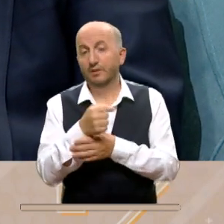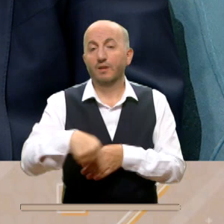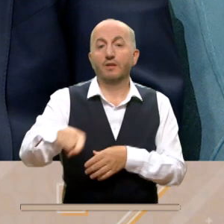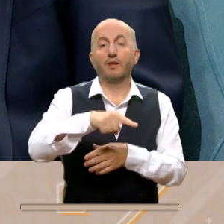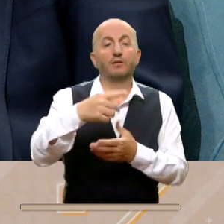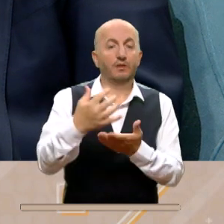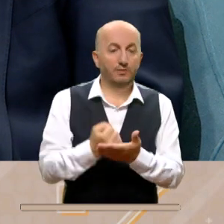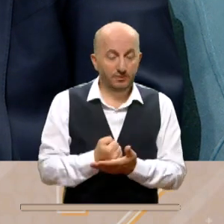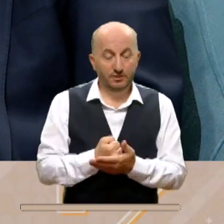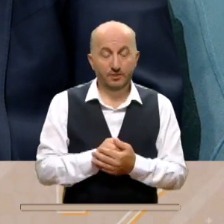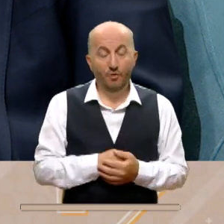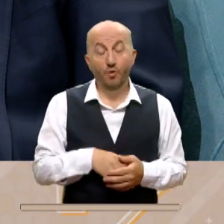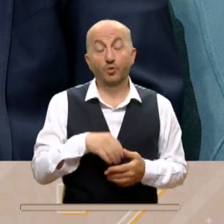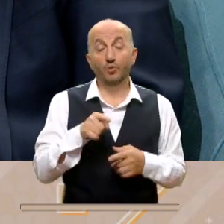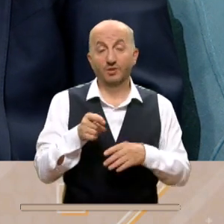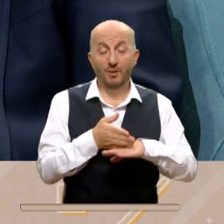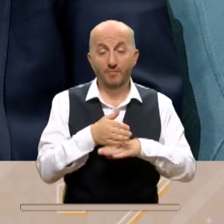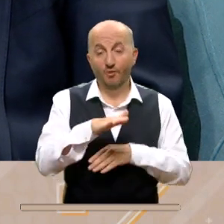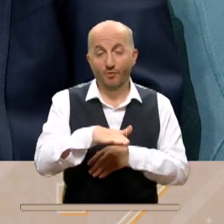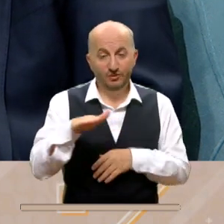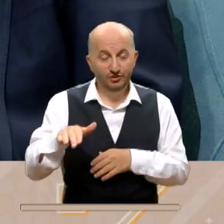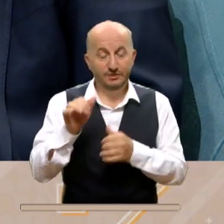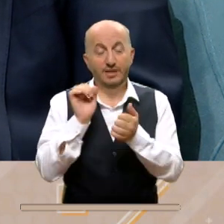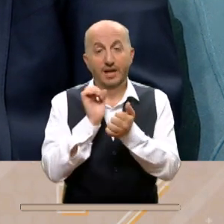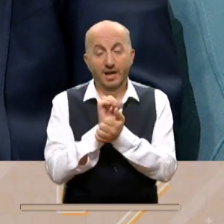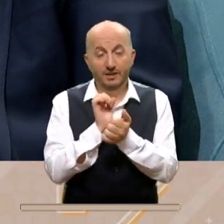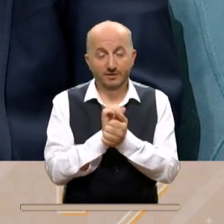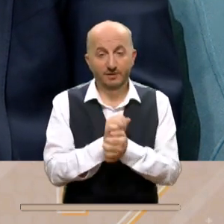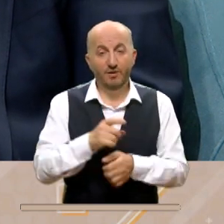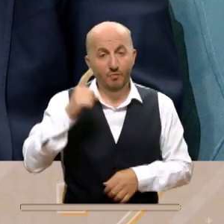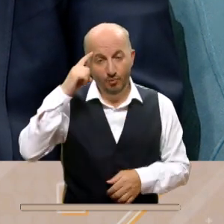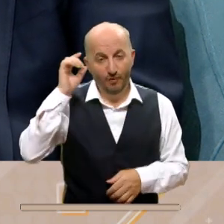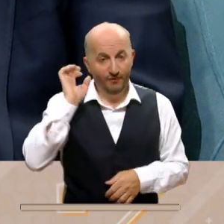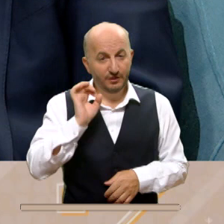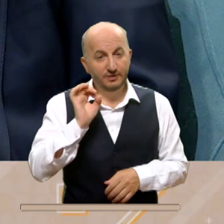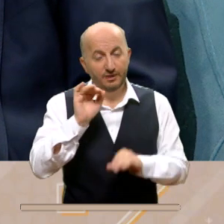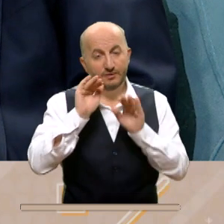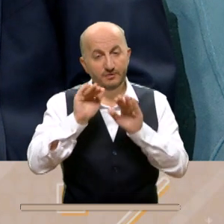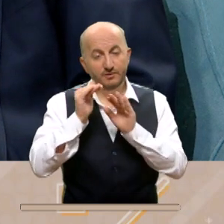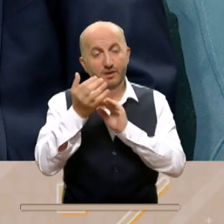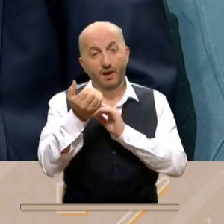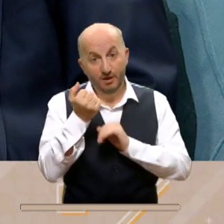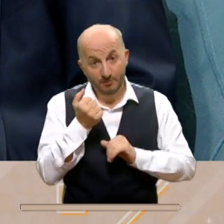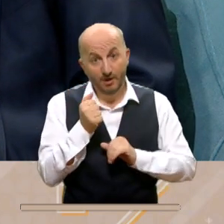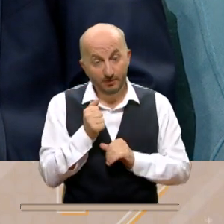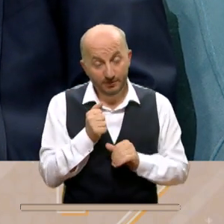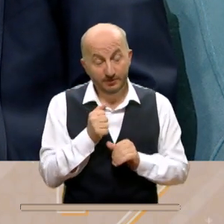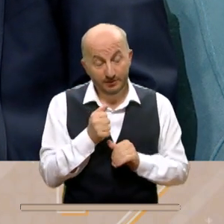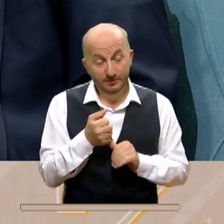sebeple öğrencilerimizin, ailelerinin ve profesyonel destek almayı biraz o manada kastediyorum.